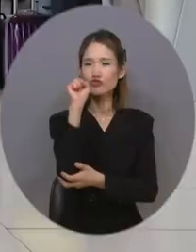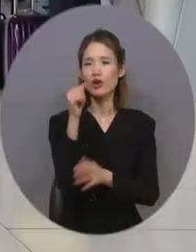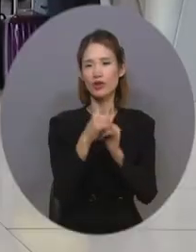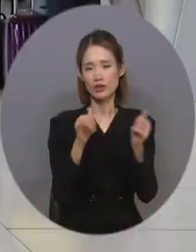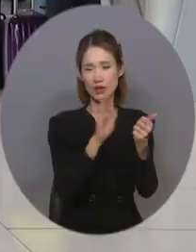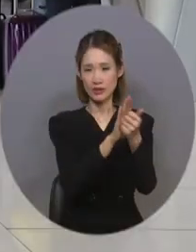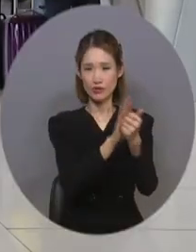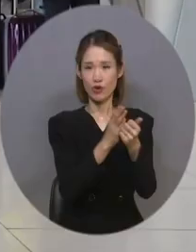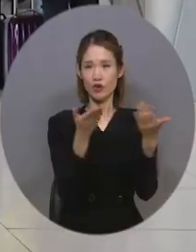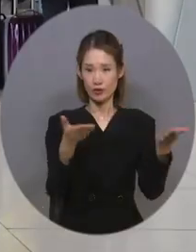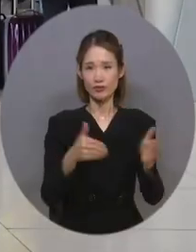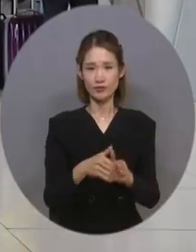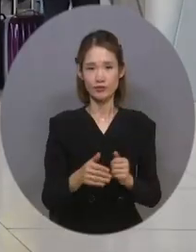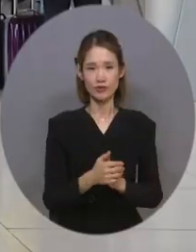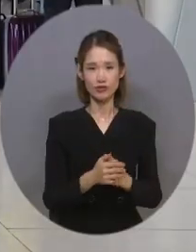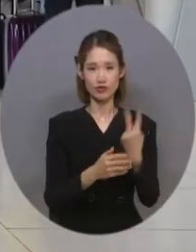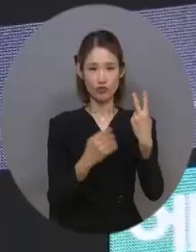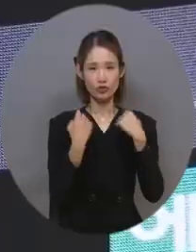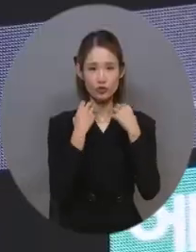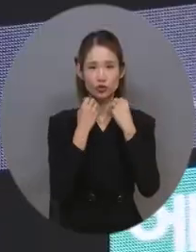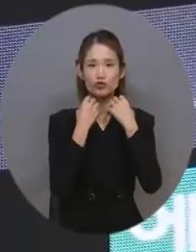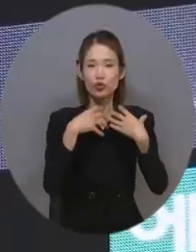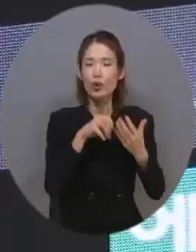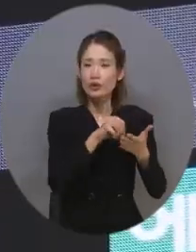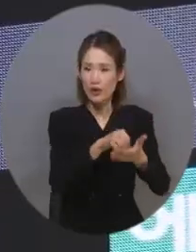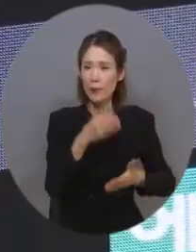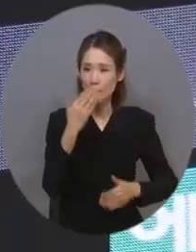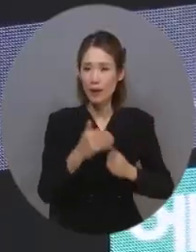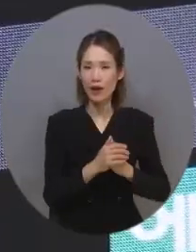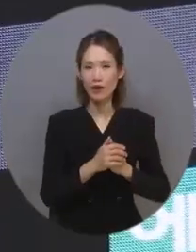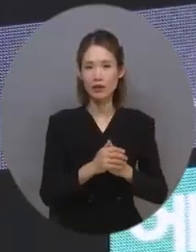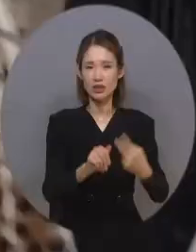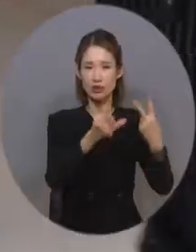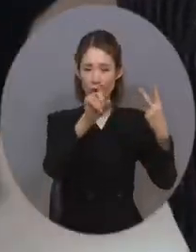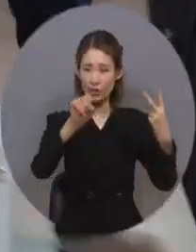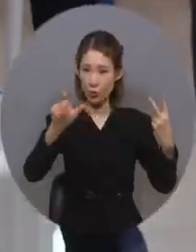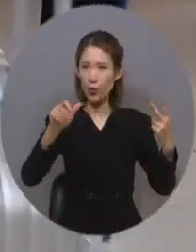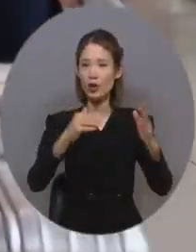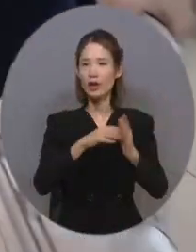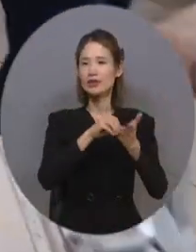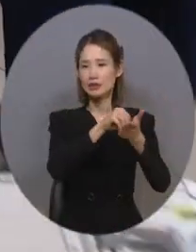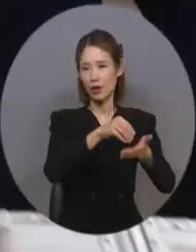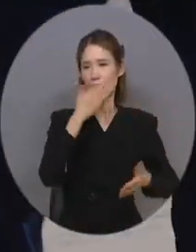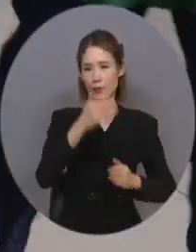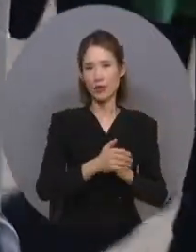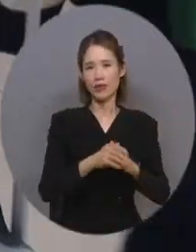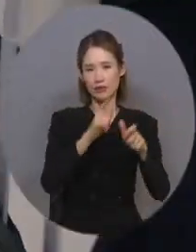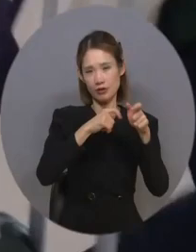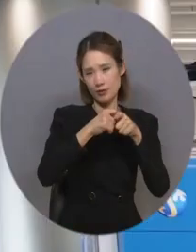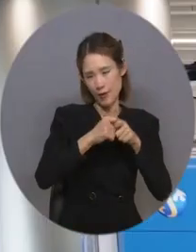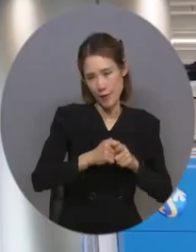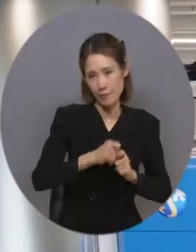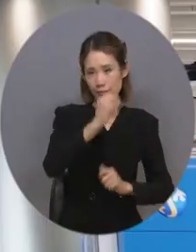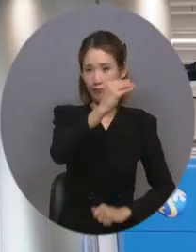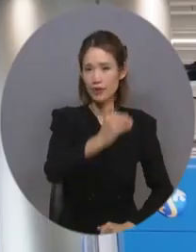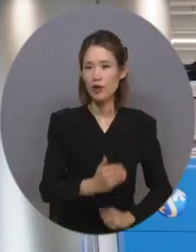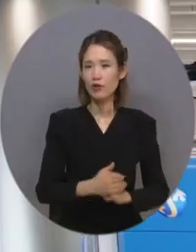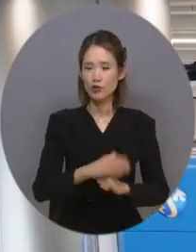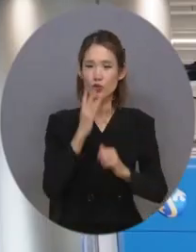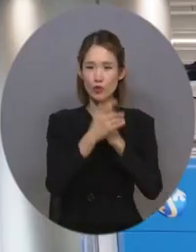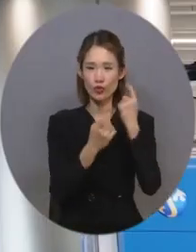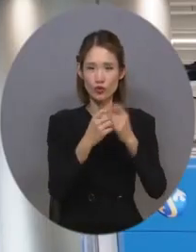두 여행은 중복신청이 가능하며 오는 15일까지 신청해야 합니다 자세한 사항은 초록여행